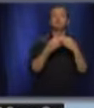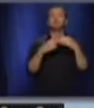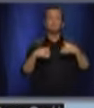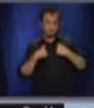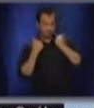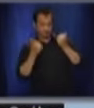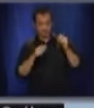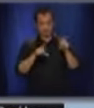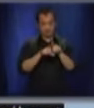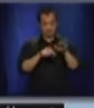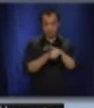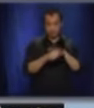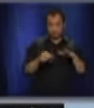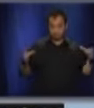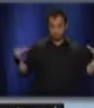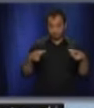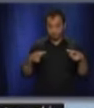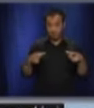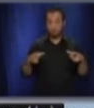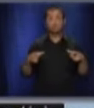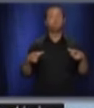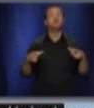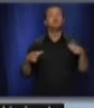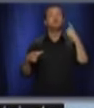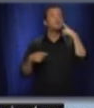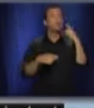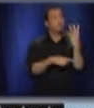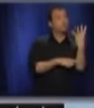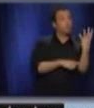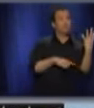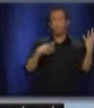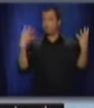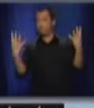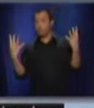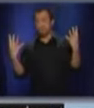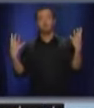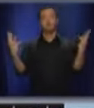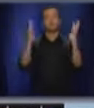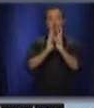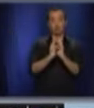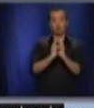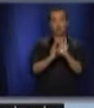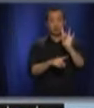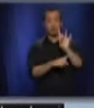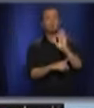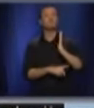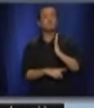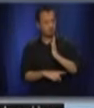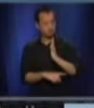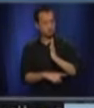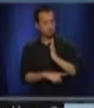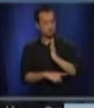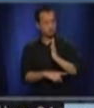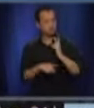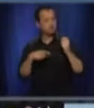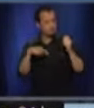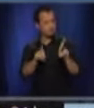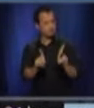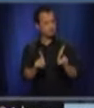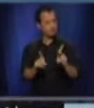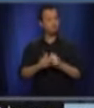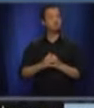qui vivent dans la même résidence. On peut être 8 si nous sommes 2 familles de 4, mais autrement, le maximum est de